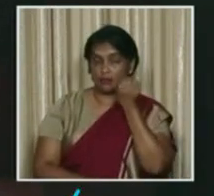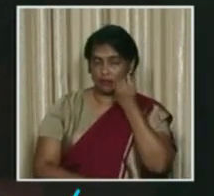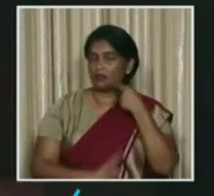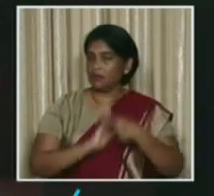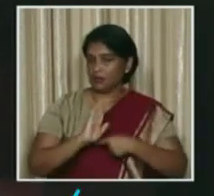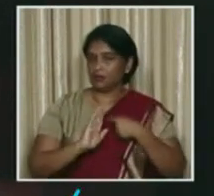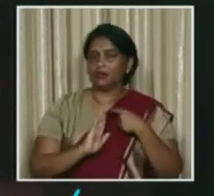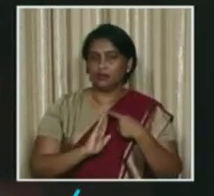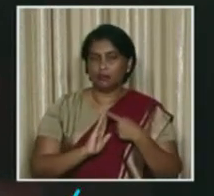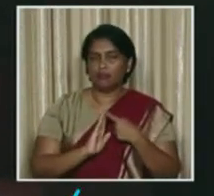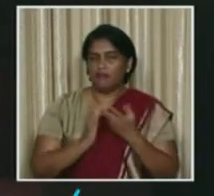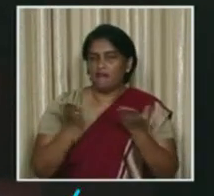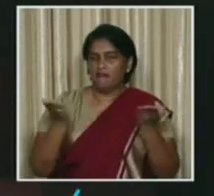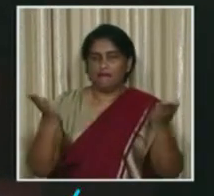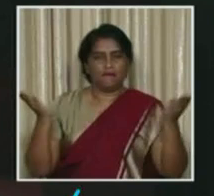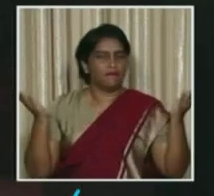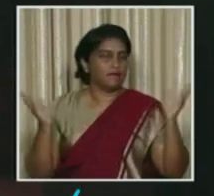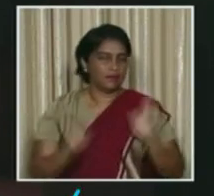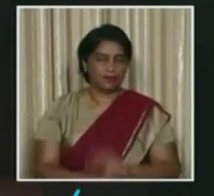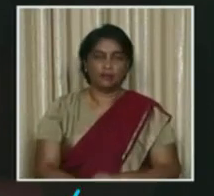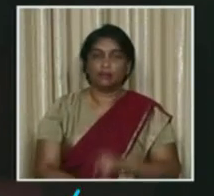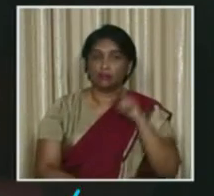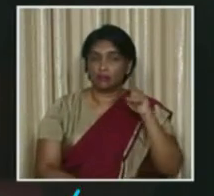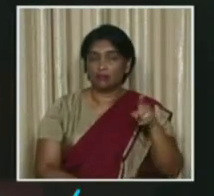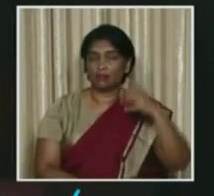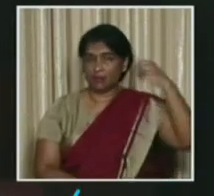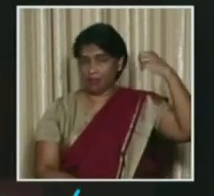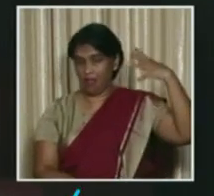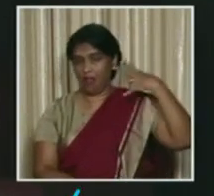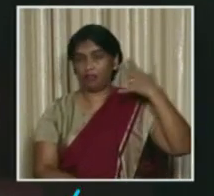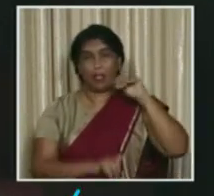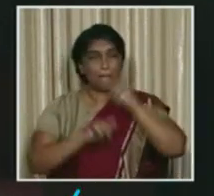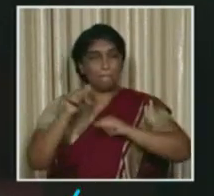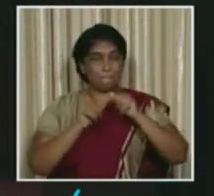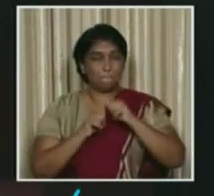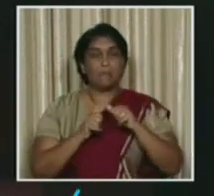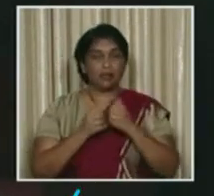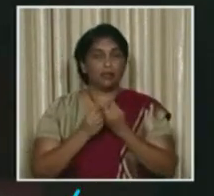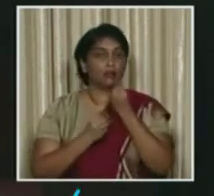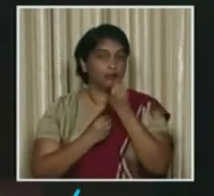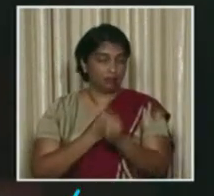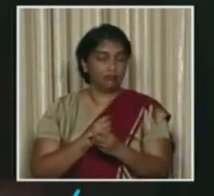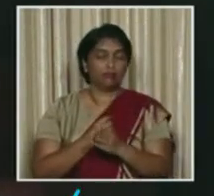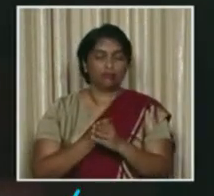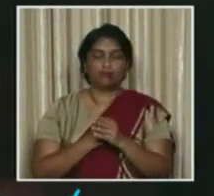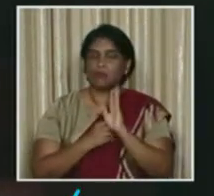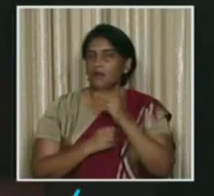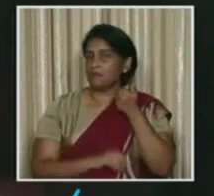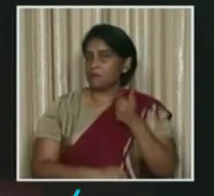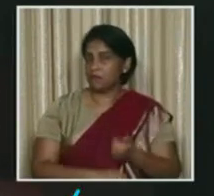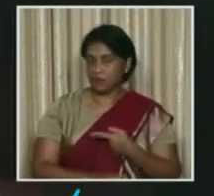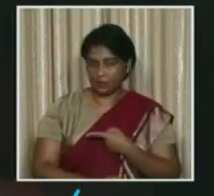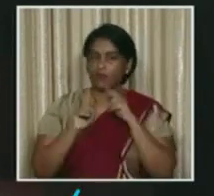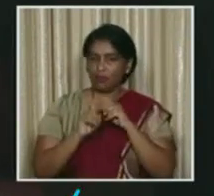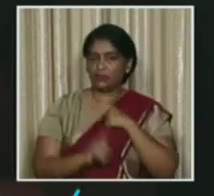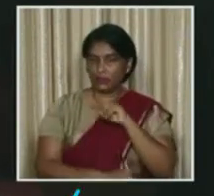රටේ බිහි වෙනවා. ඒ අයට විකිරණ ප්‍රතිකාර ලබා දීම තමයි වඩාත් කොස්ට් ඉෆෙක්ටිව්